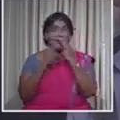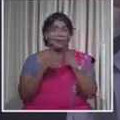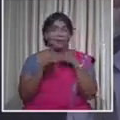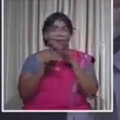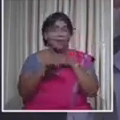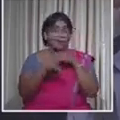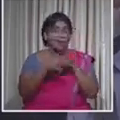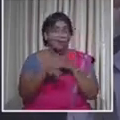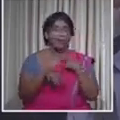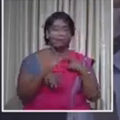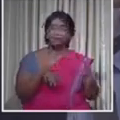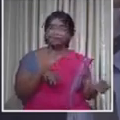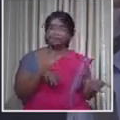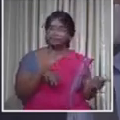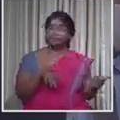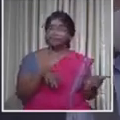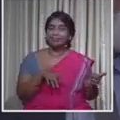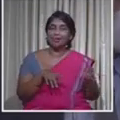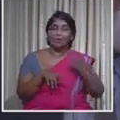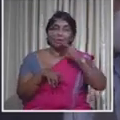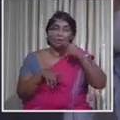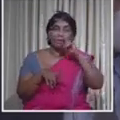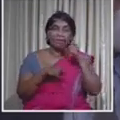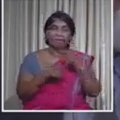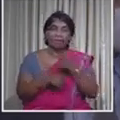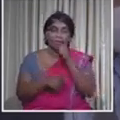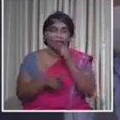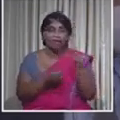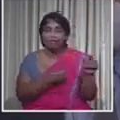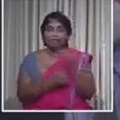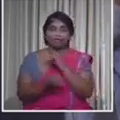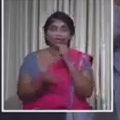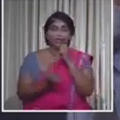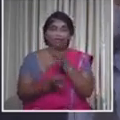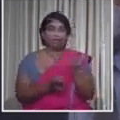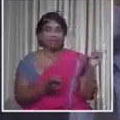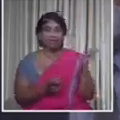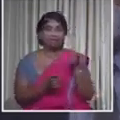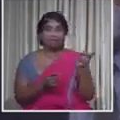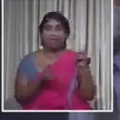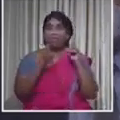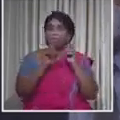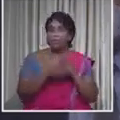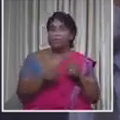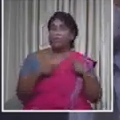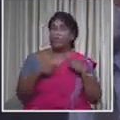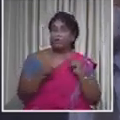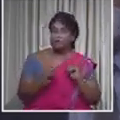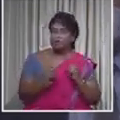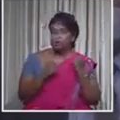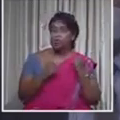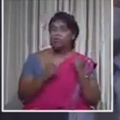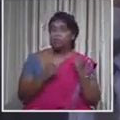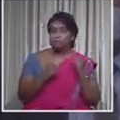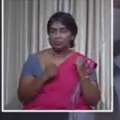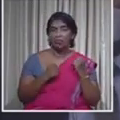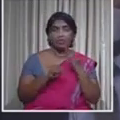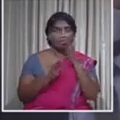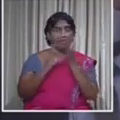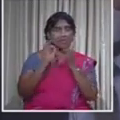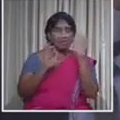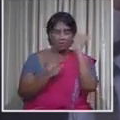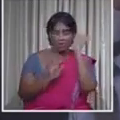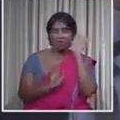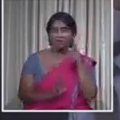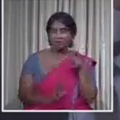තමන්ගේ නැට්ටෙන් මහා මුහුද යන්න දරපු උත්සාහයක් ඒ වගේ උත්සාහයක් දරපු කතාවක් අපි අහලා